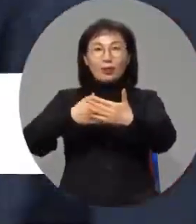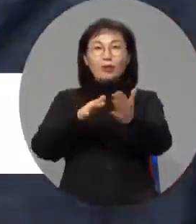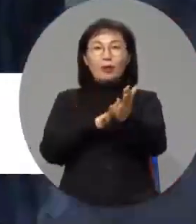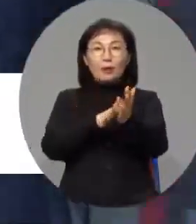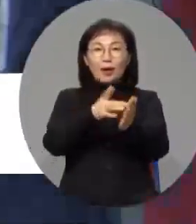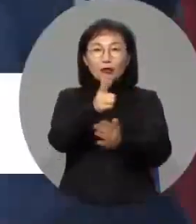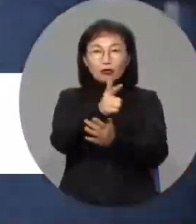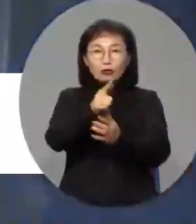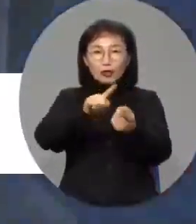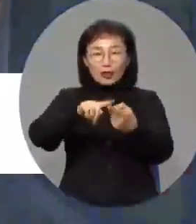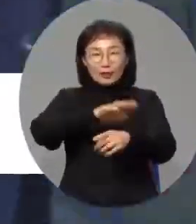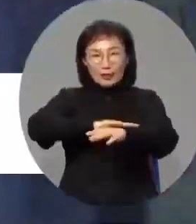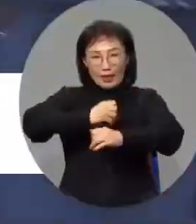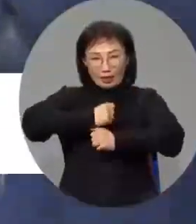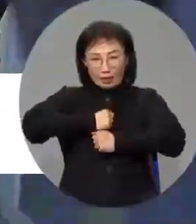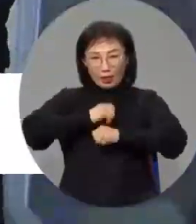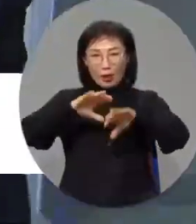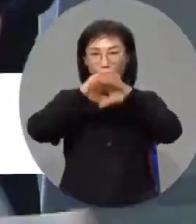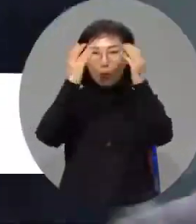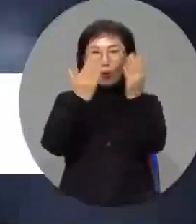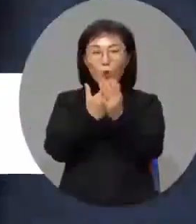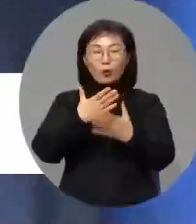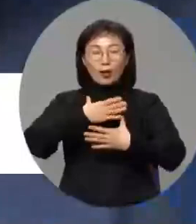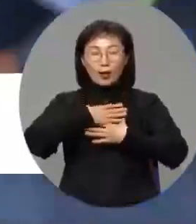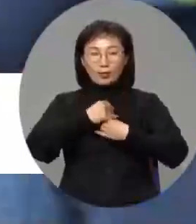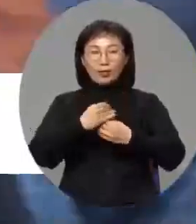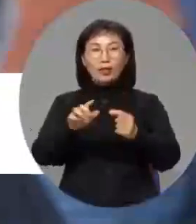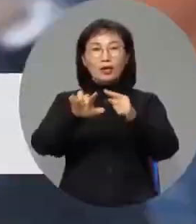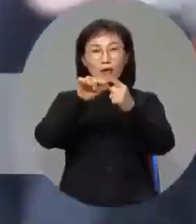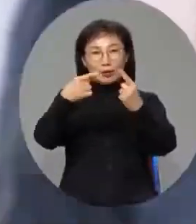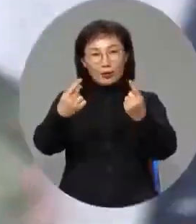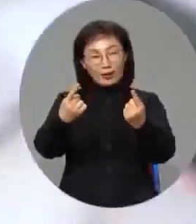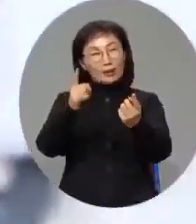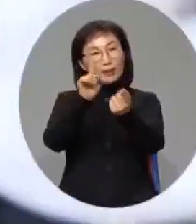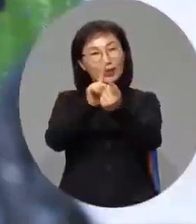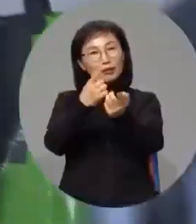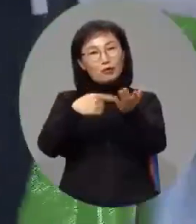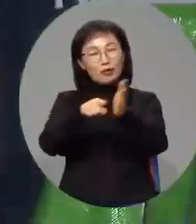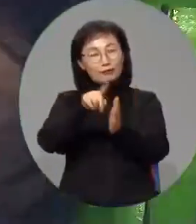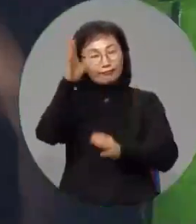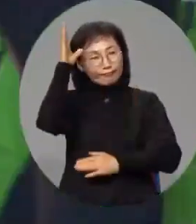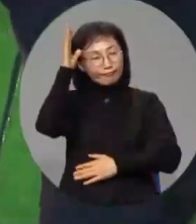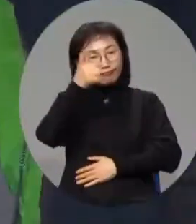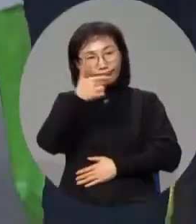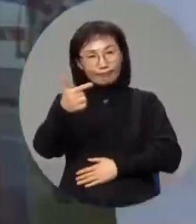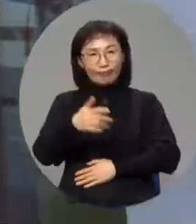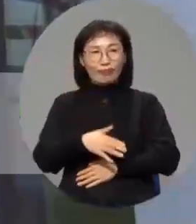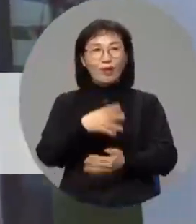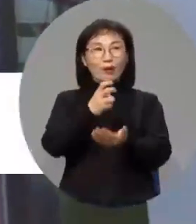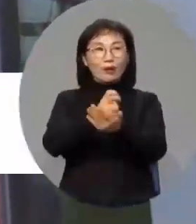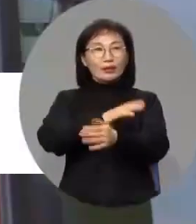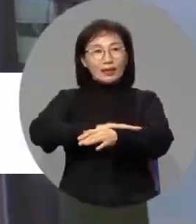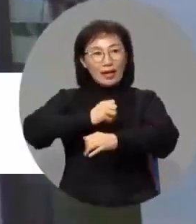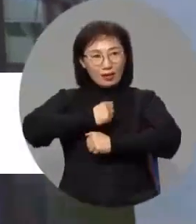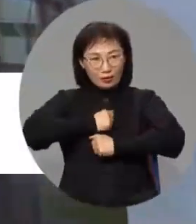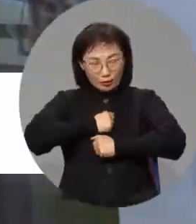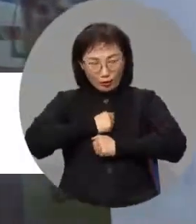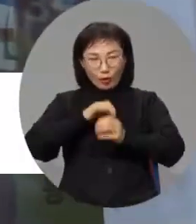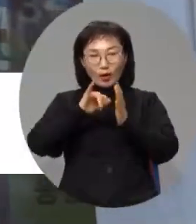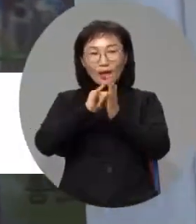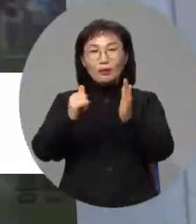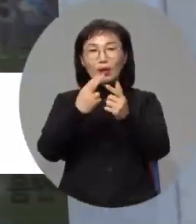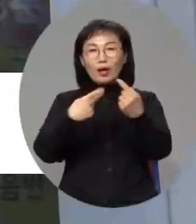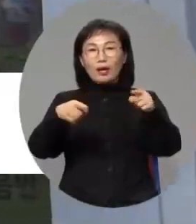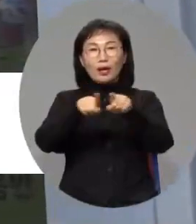방역수칙을 잘 지켜 모두가 안전한 명절이 되기를 기원했습니다. 방역수칙 같은 거 잘 지키면서 가족들하고 못 보낸 시간